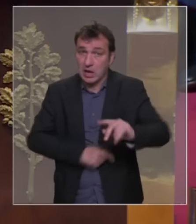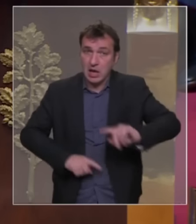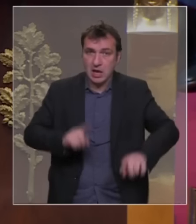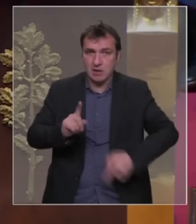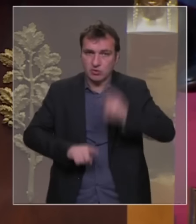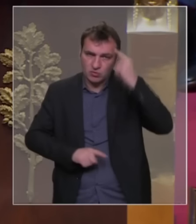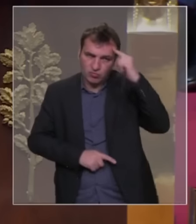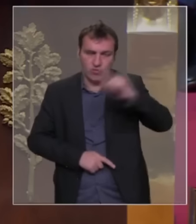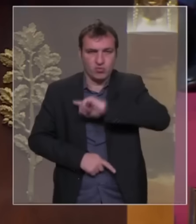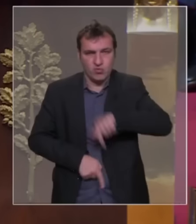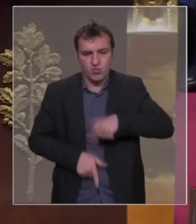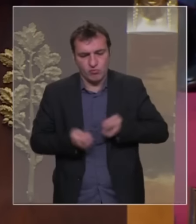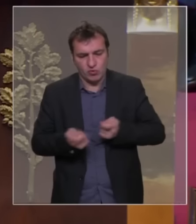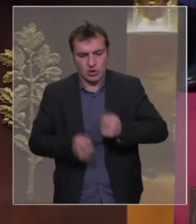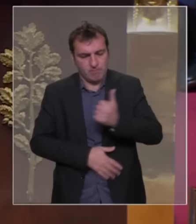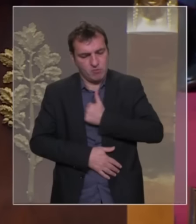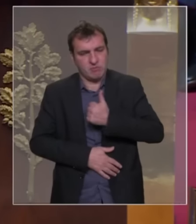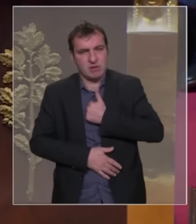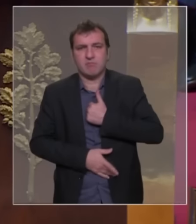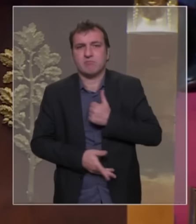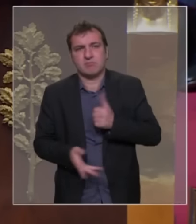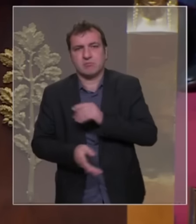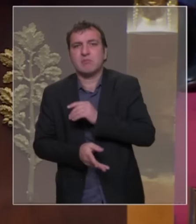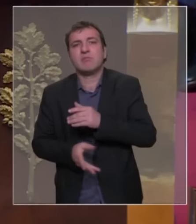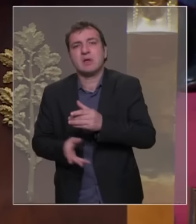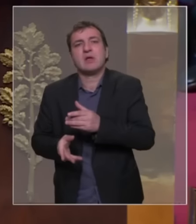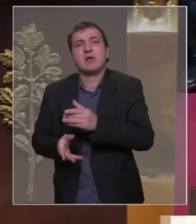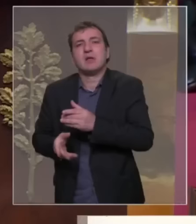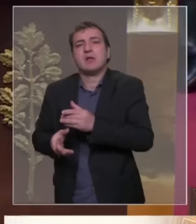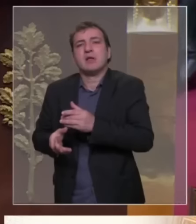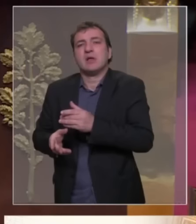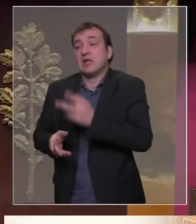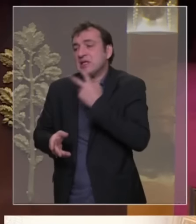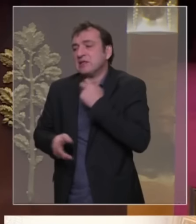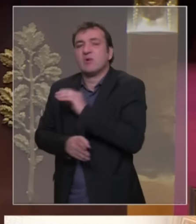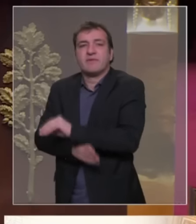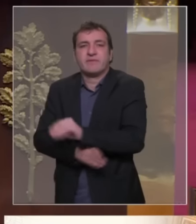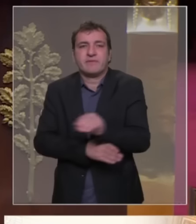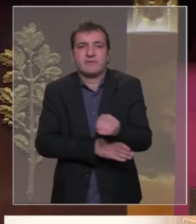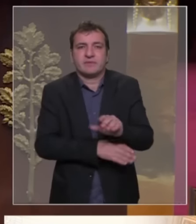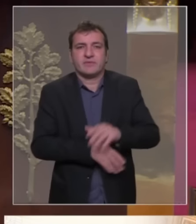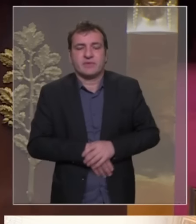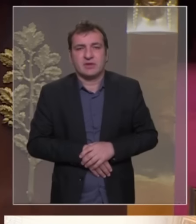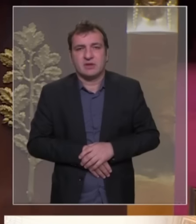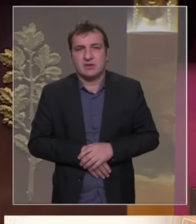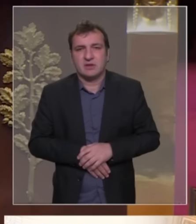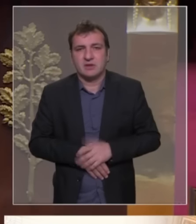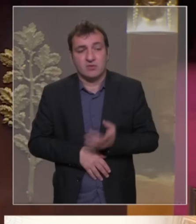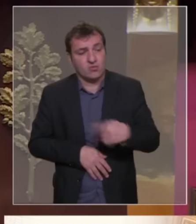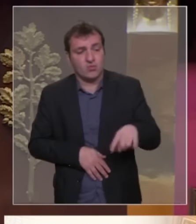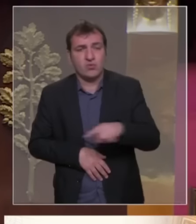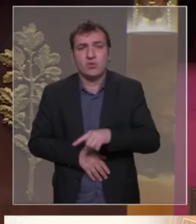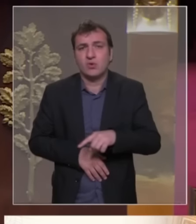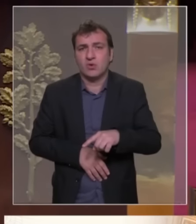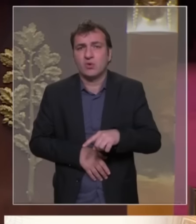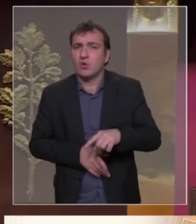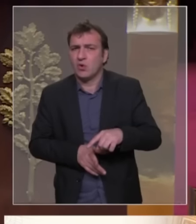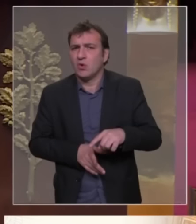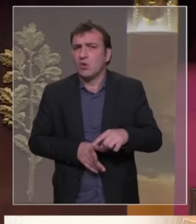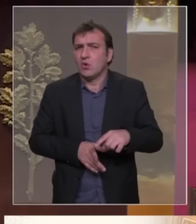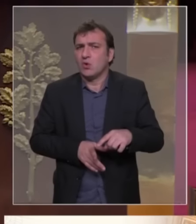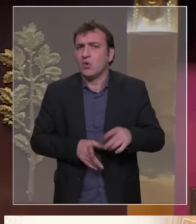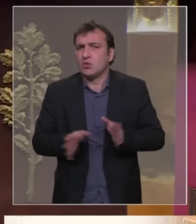souveraineté alimentaire et pour la compétitivité de notre pays. Ils ont résolument et depuis longtemps engagé la transformation de leur filière